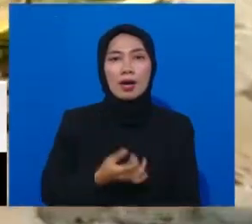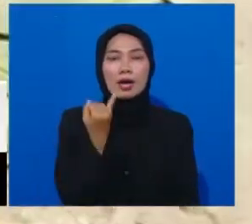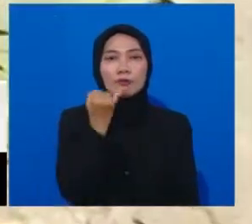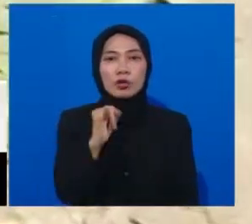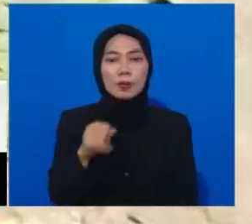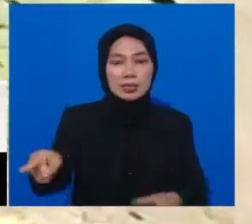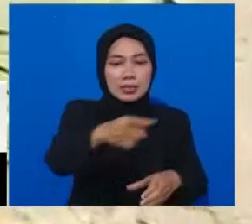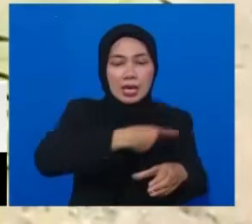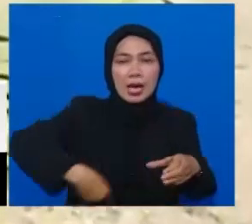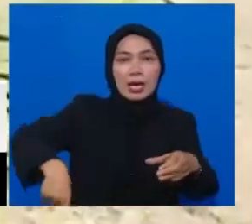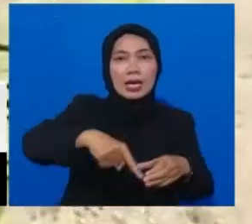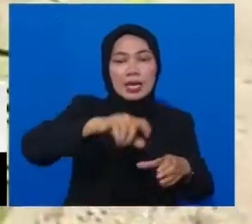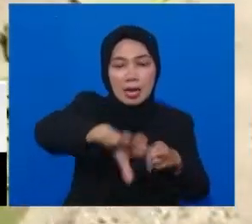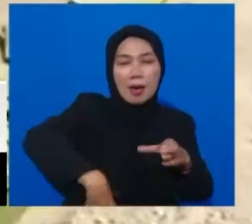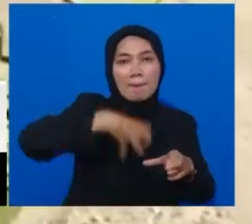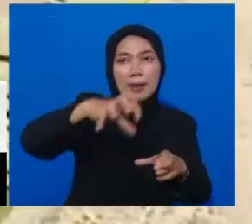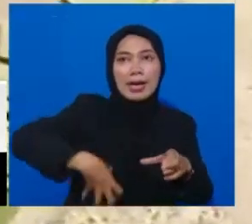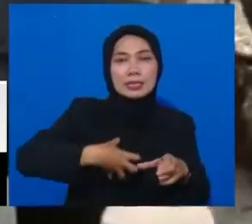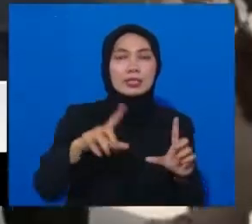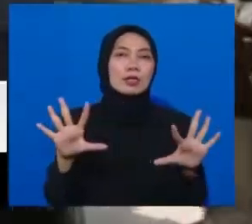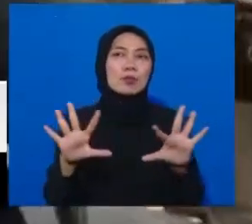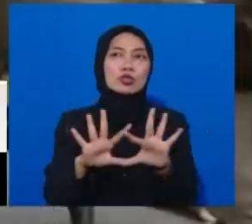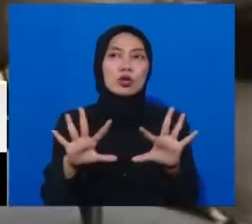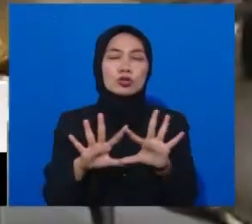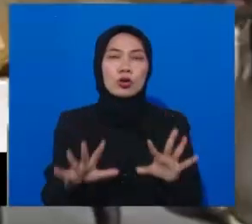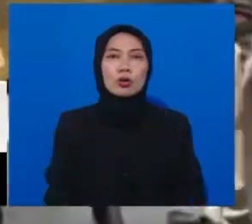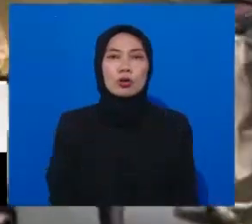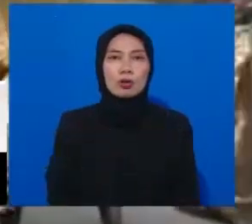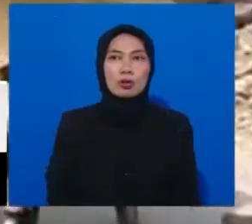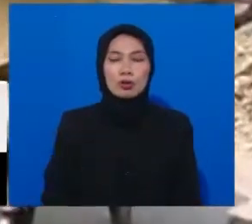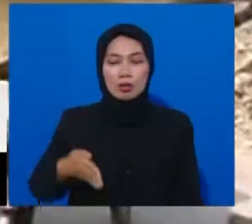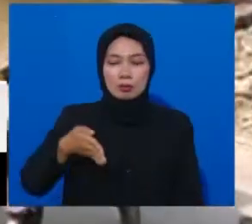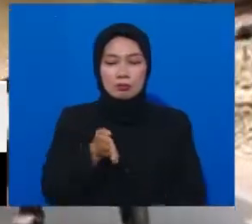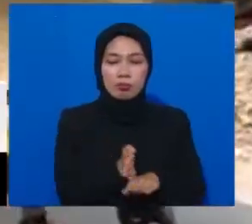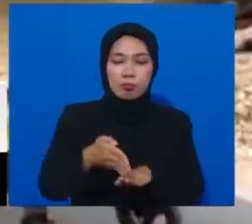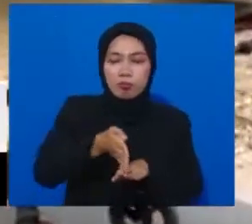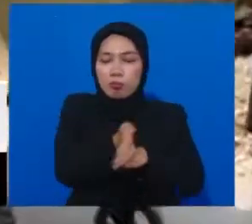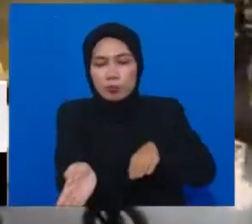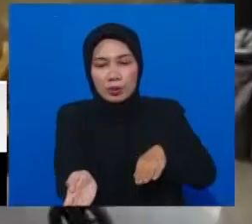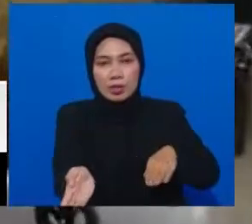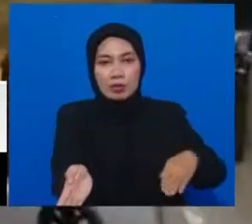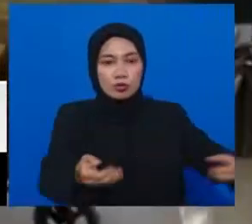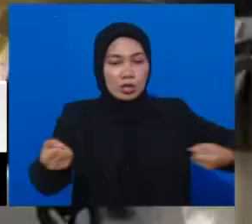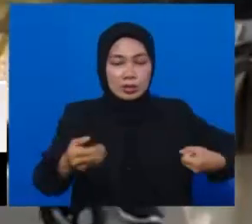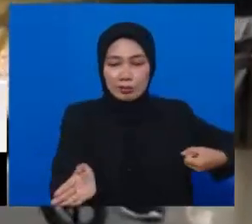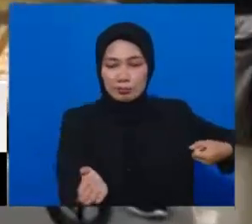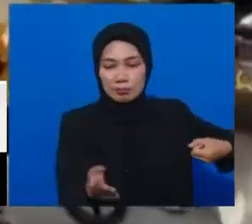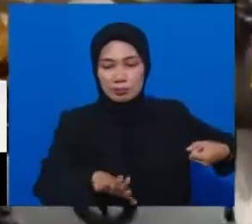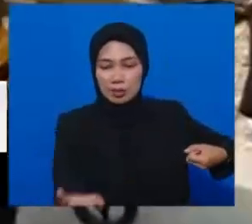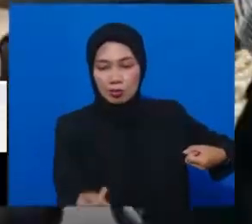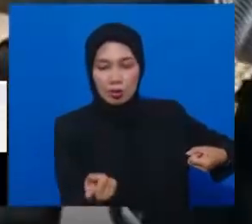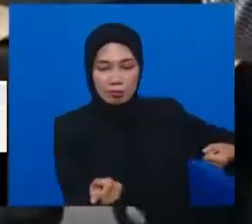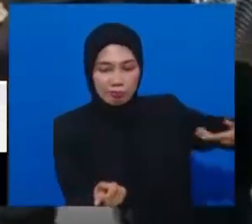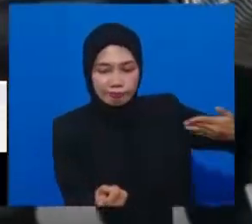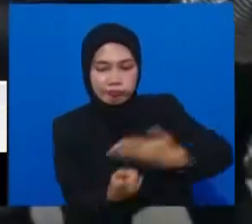Mojokerto, Jawa Timur, Selasa siang. Korban yang terpeleset kemudian terlindas truk pengangkut pasir dan batu menderita luka parah di bagian